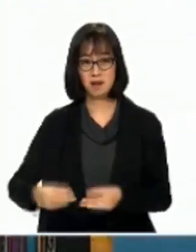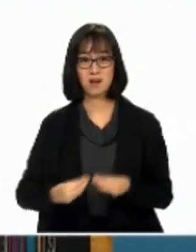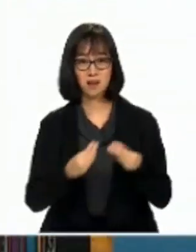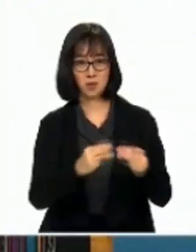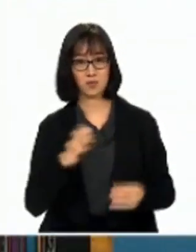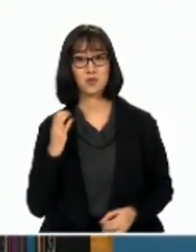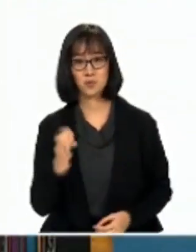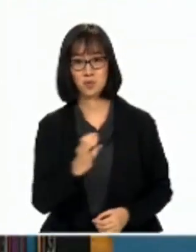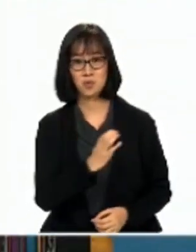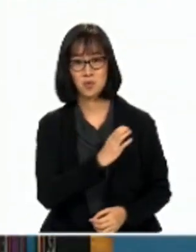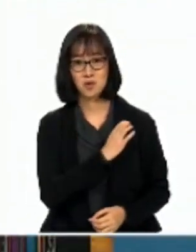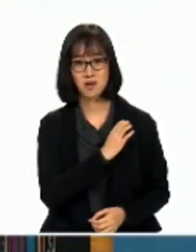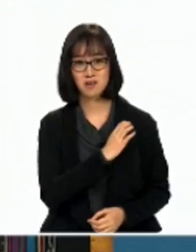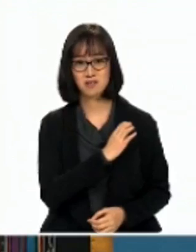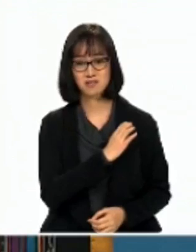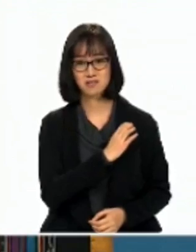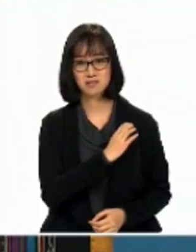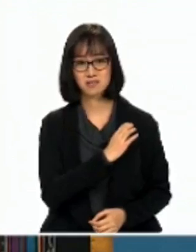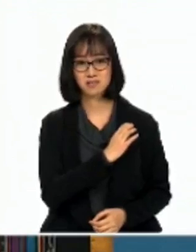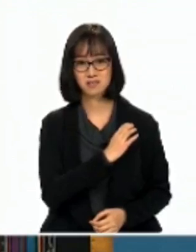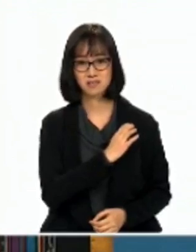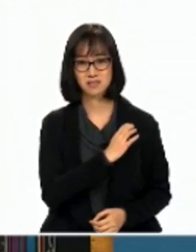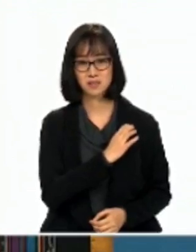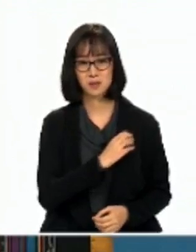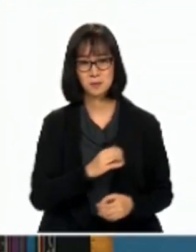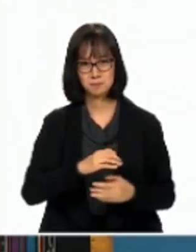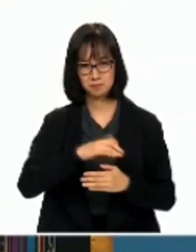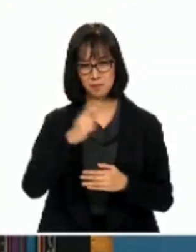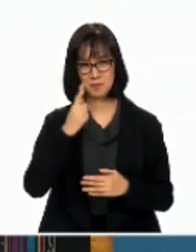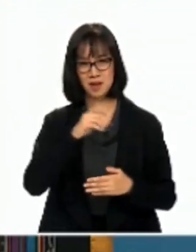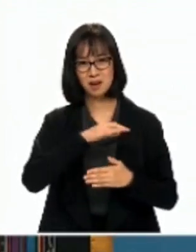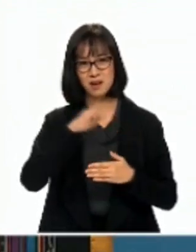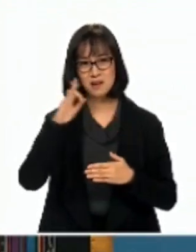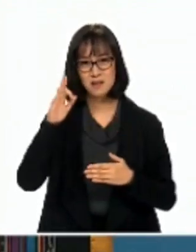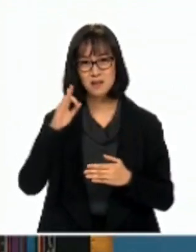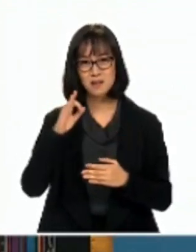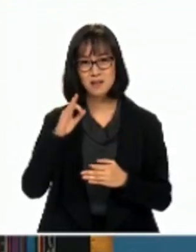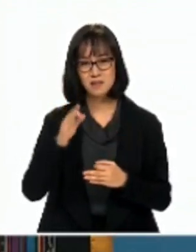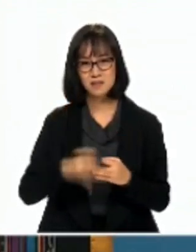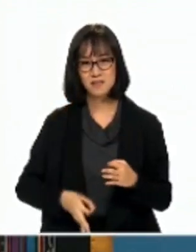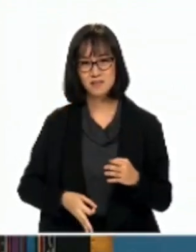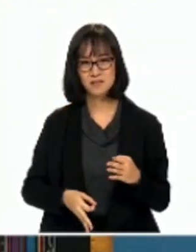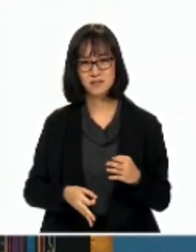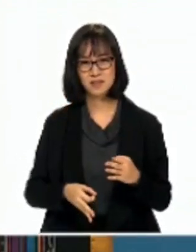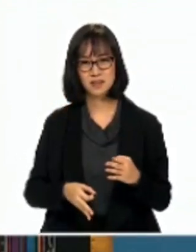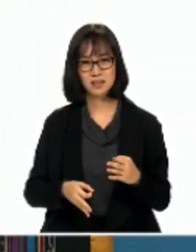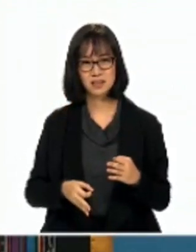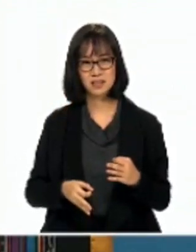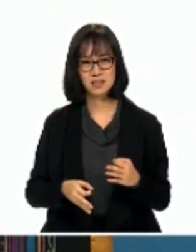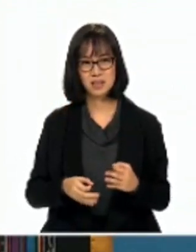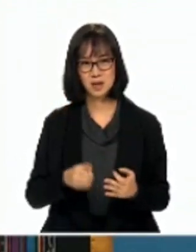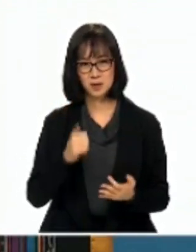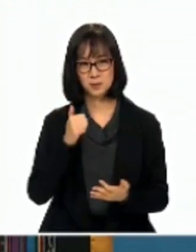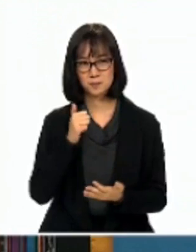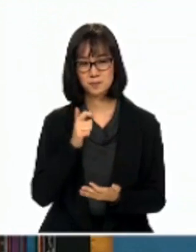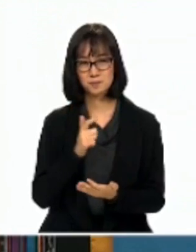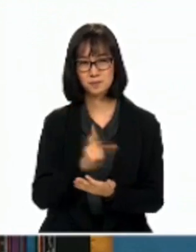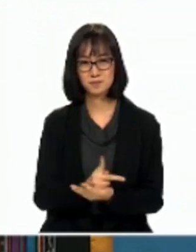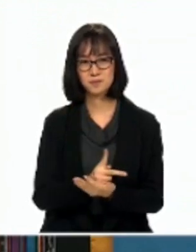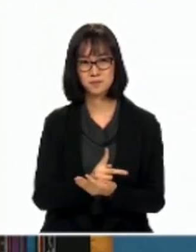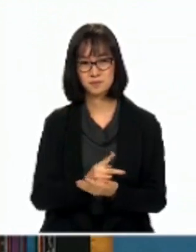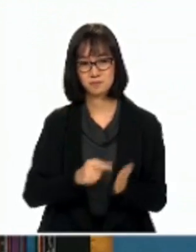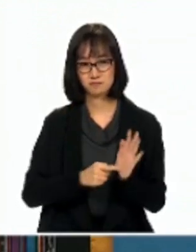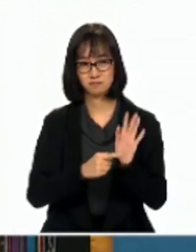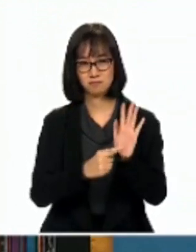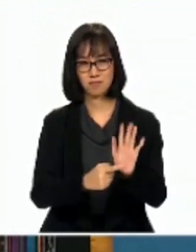Congress. But it's final imprimatur. Hindi magkami, may